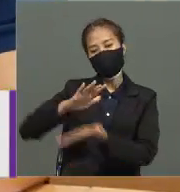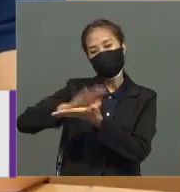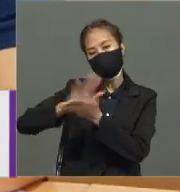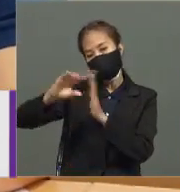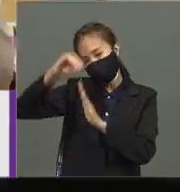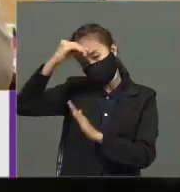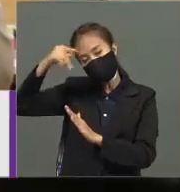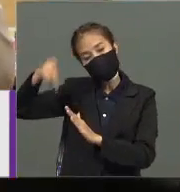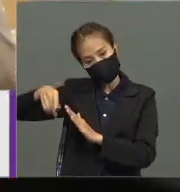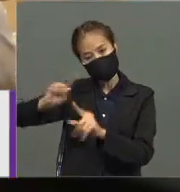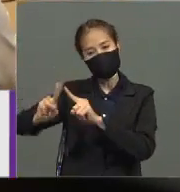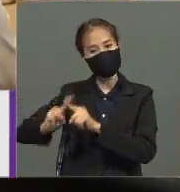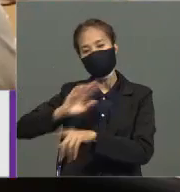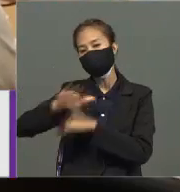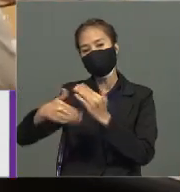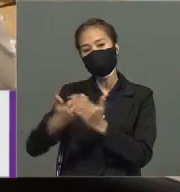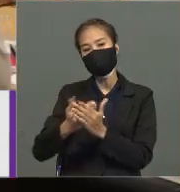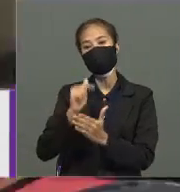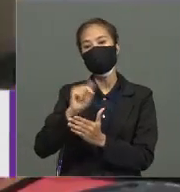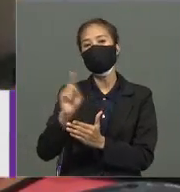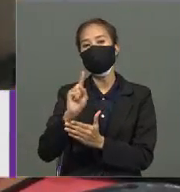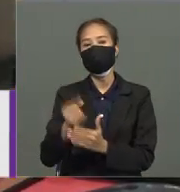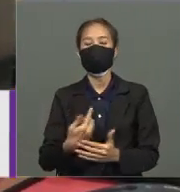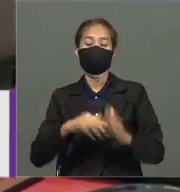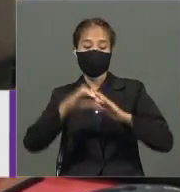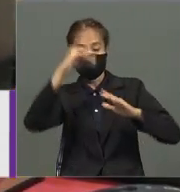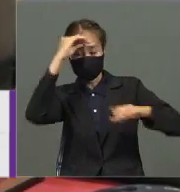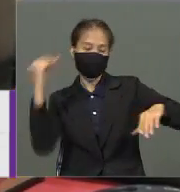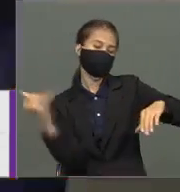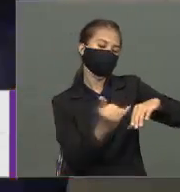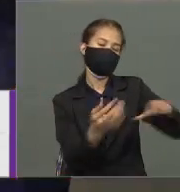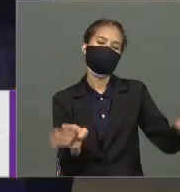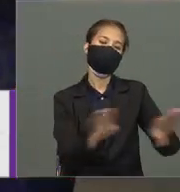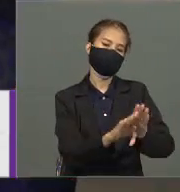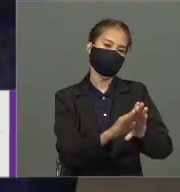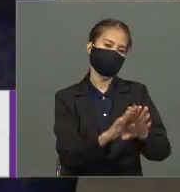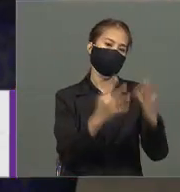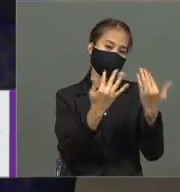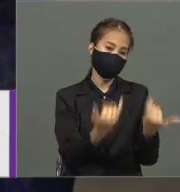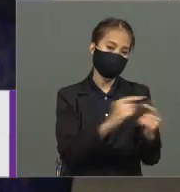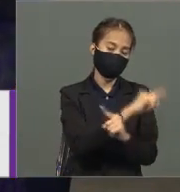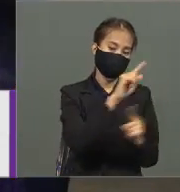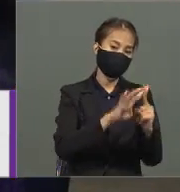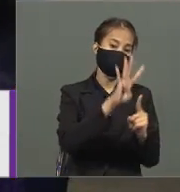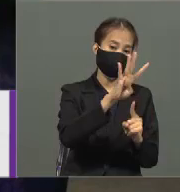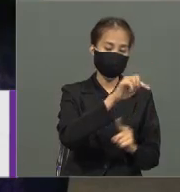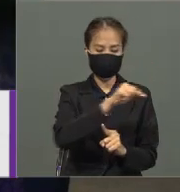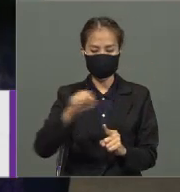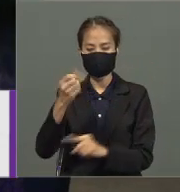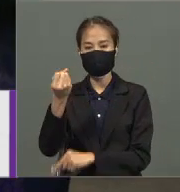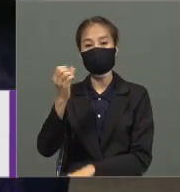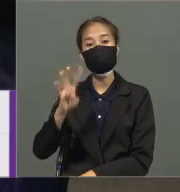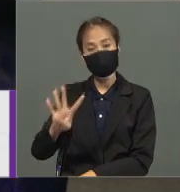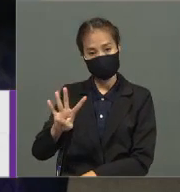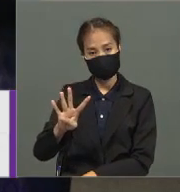งดจัดการเรียนการสอนแบบอ่อนไซส์นะครับตั้งแต่ 14 4ถึง 14มกราคมนี้นะครับโดย